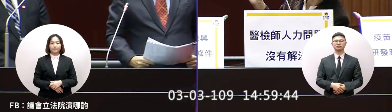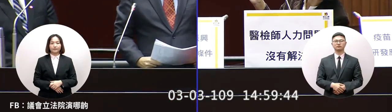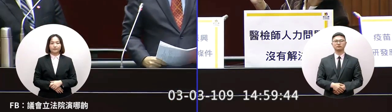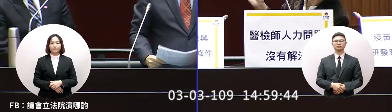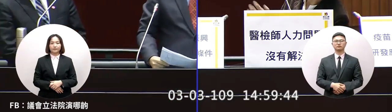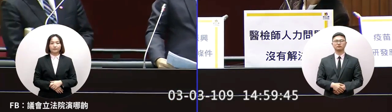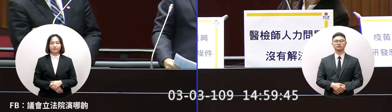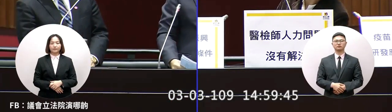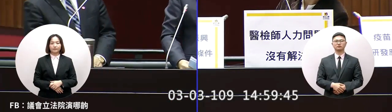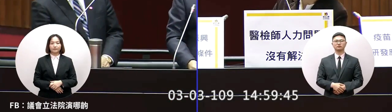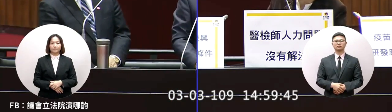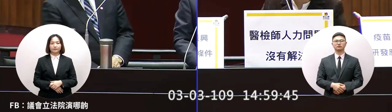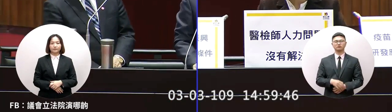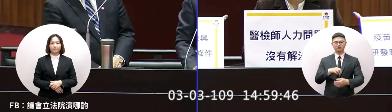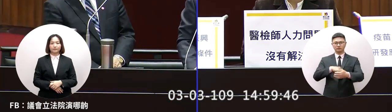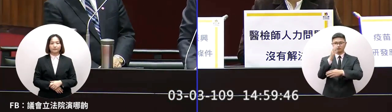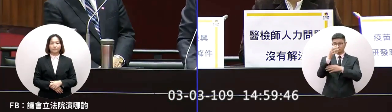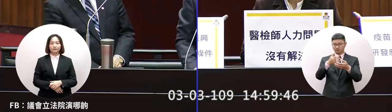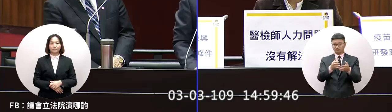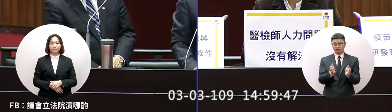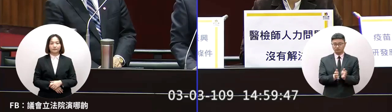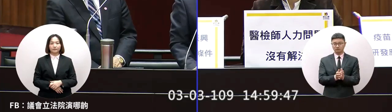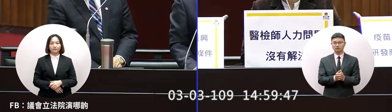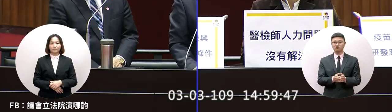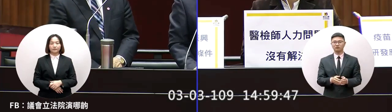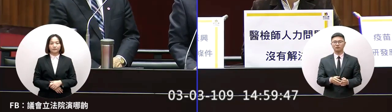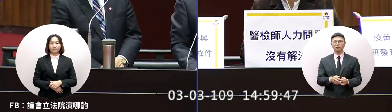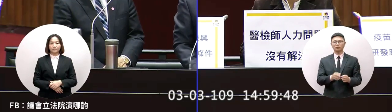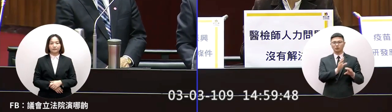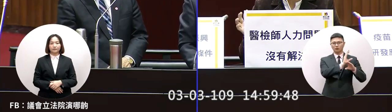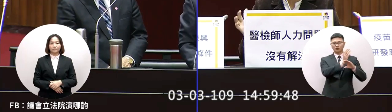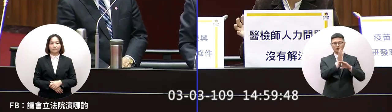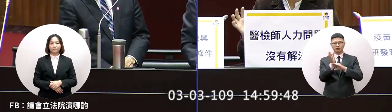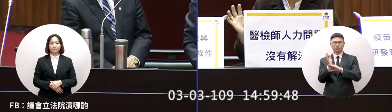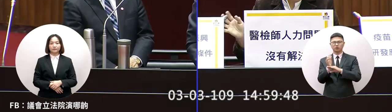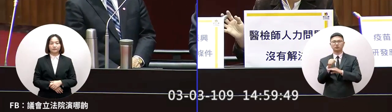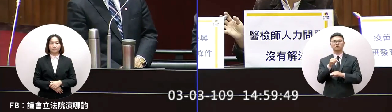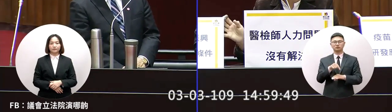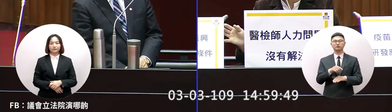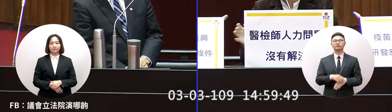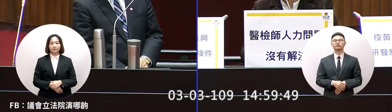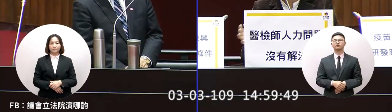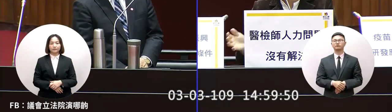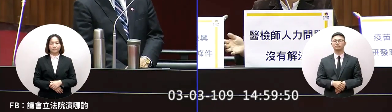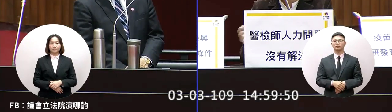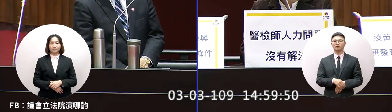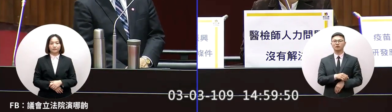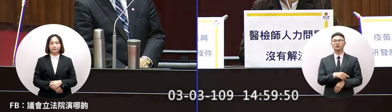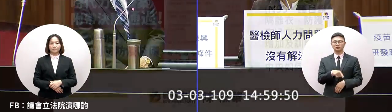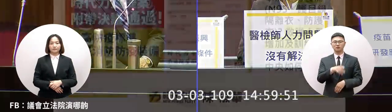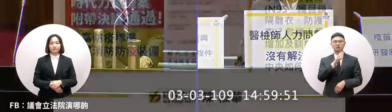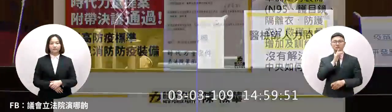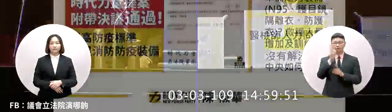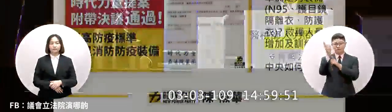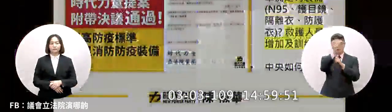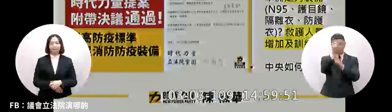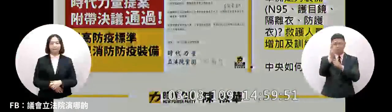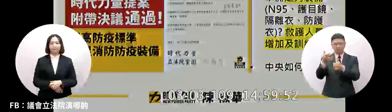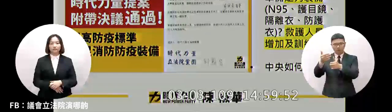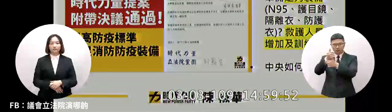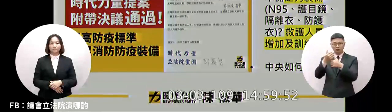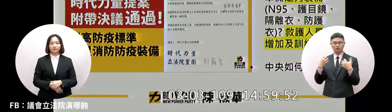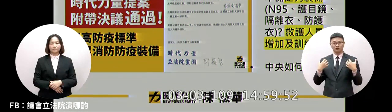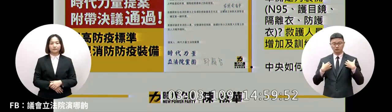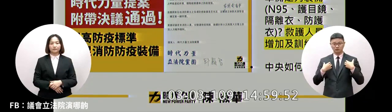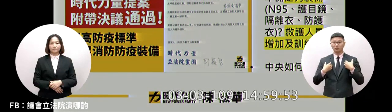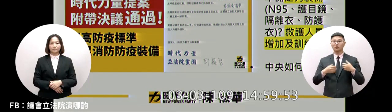是也是内政部，就是。救护车了哈，因为我们知道救护车这边是消防署这边负责，那我们也